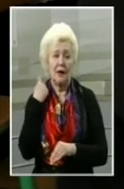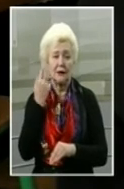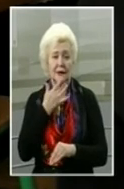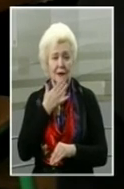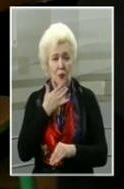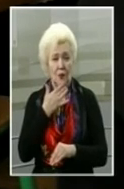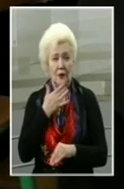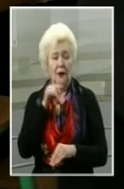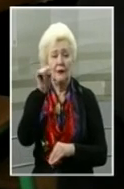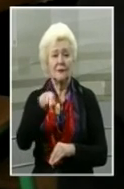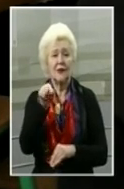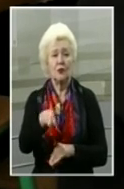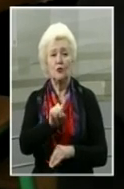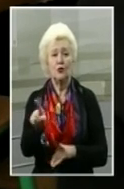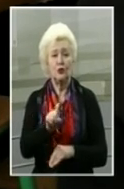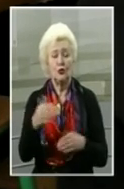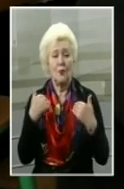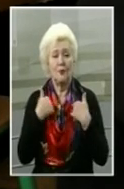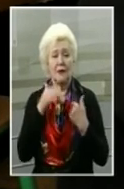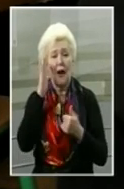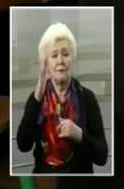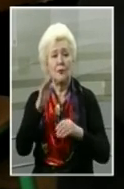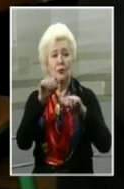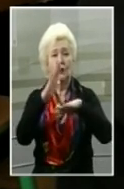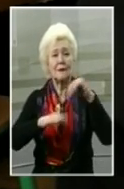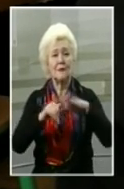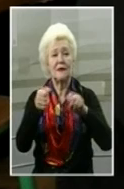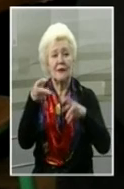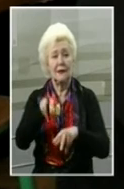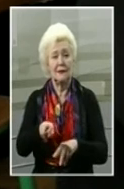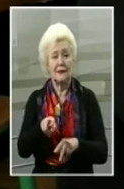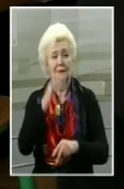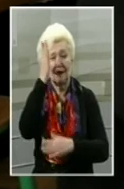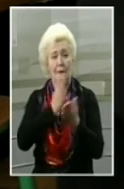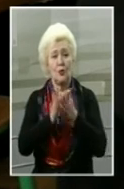мова. Це тому, що моя майбутня спеціалізація – політолог.